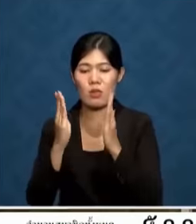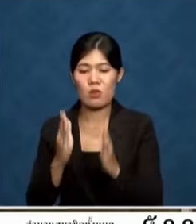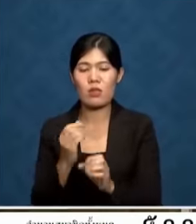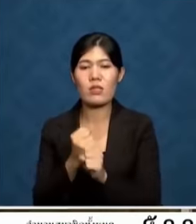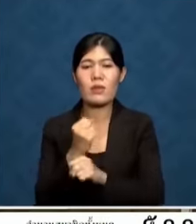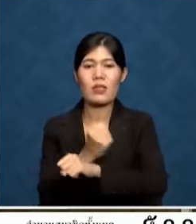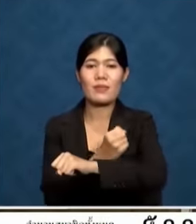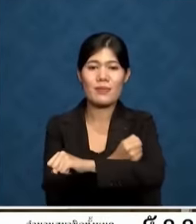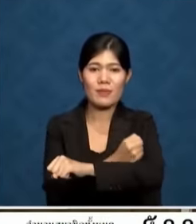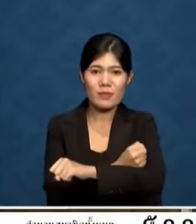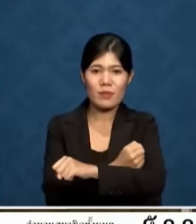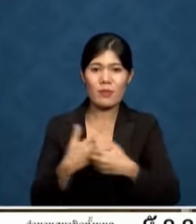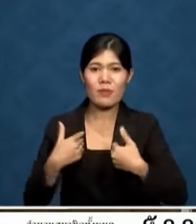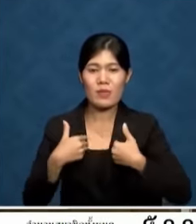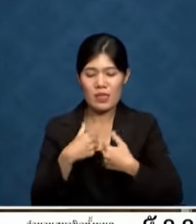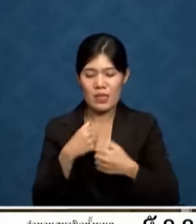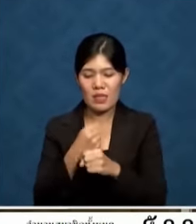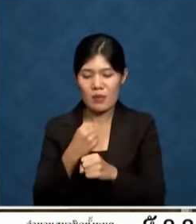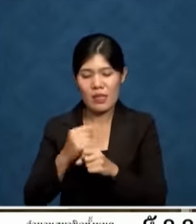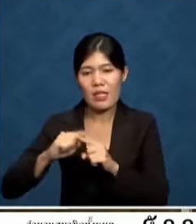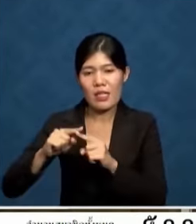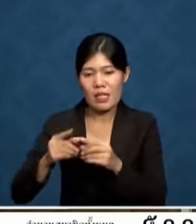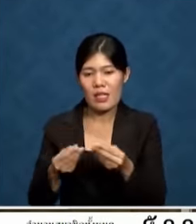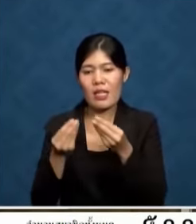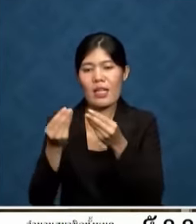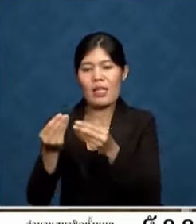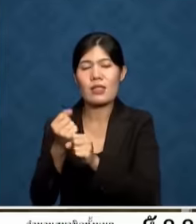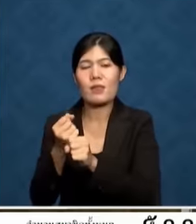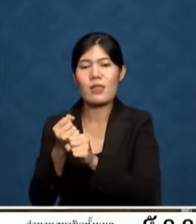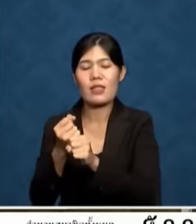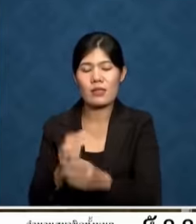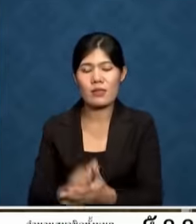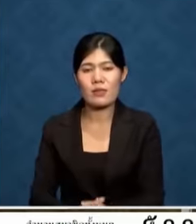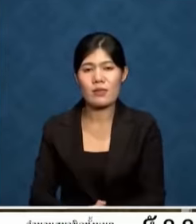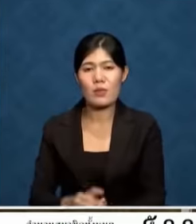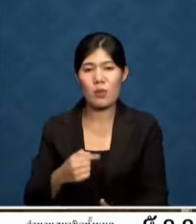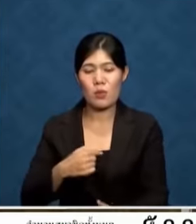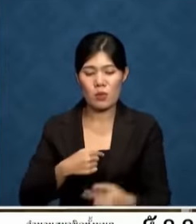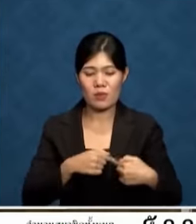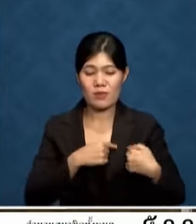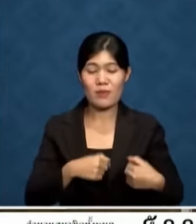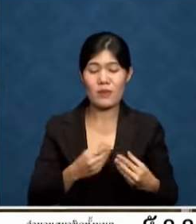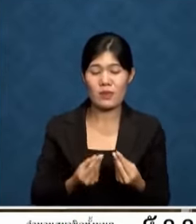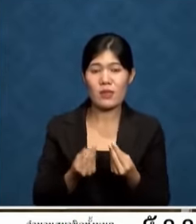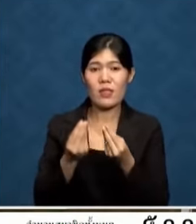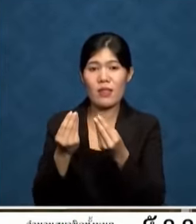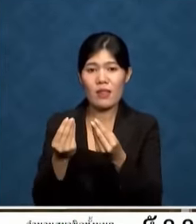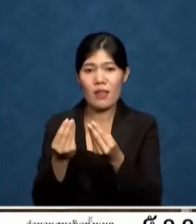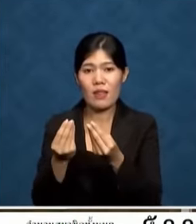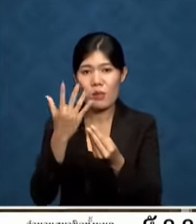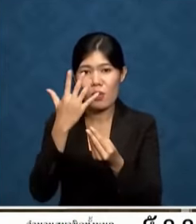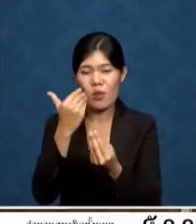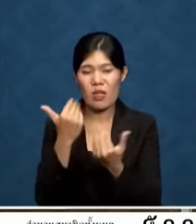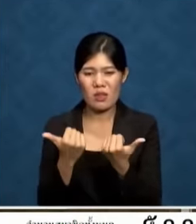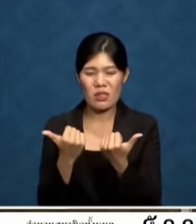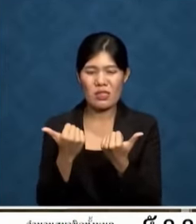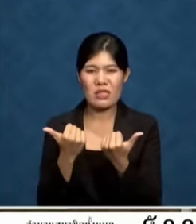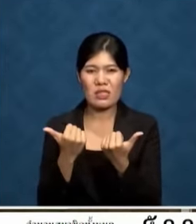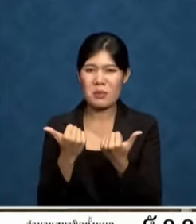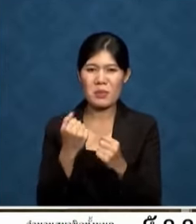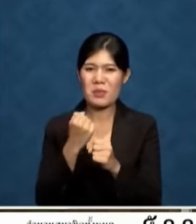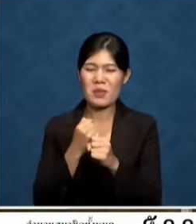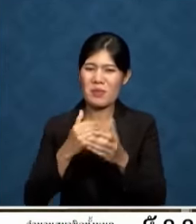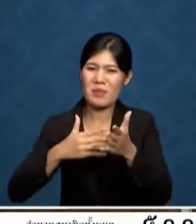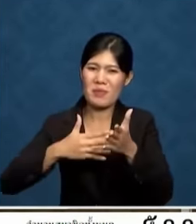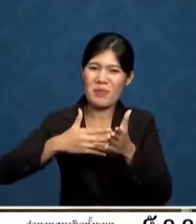ทำไปให้ทำต่อไปอย่างน้นผมคนนึงให้กำลังใจเพราะที่ผ่านมาผลสำฤทธิ์มันยังต่ำยังเหมือนขี่